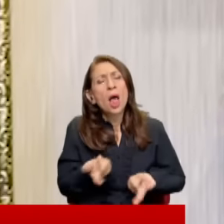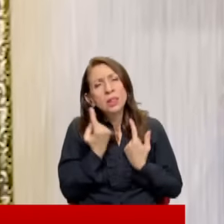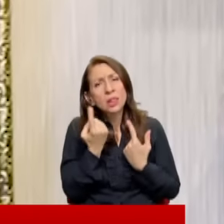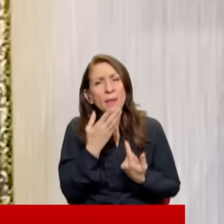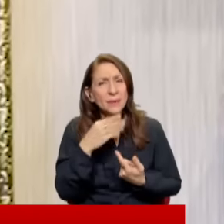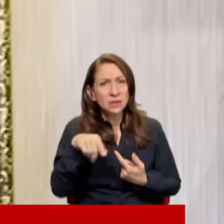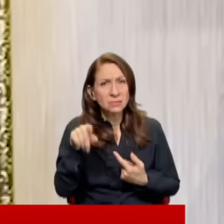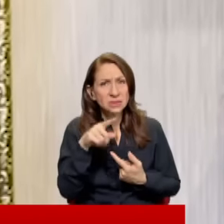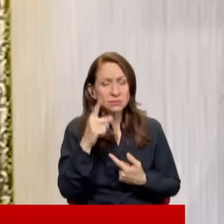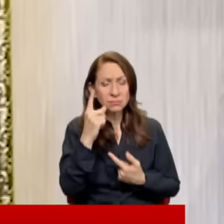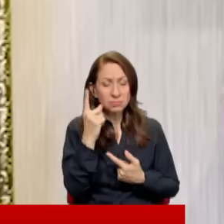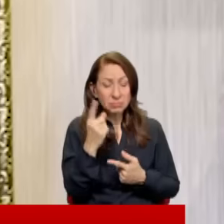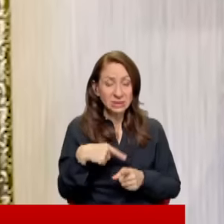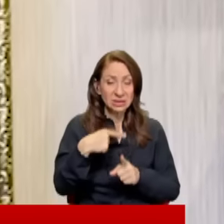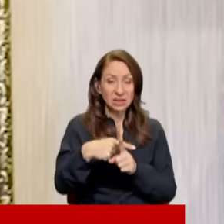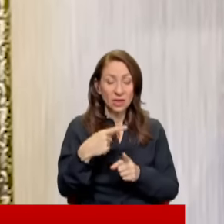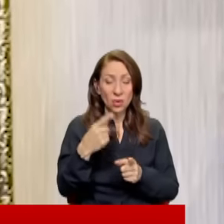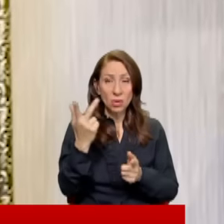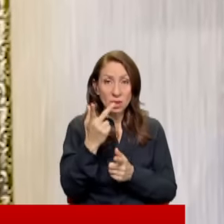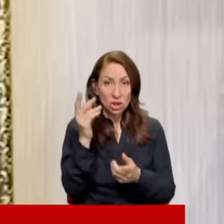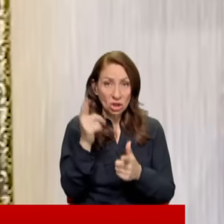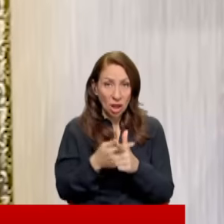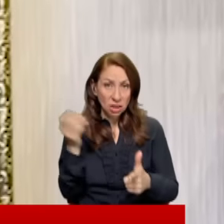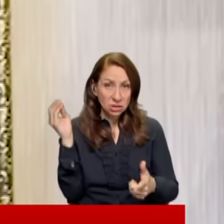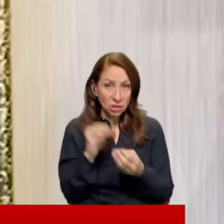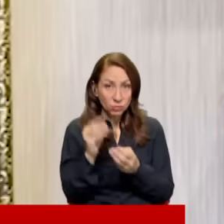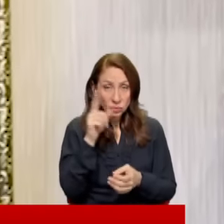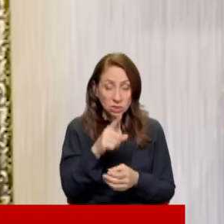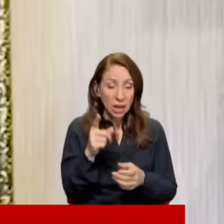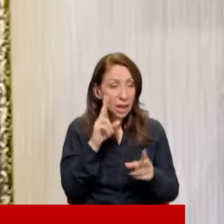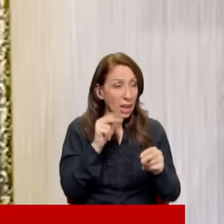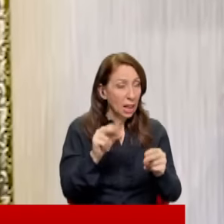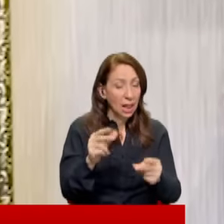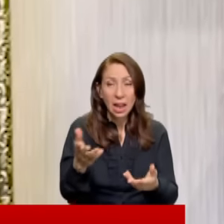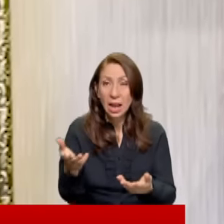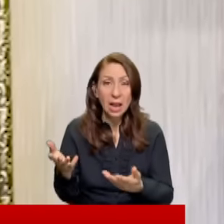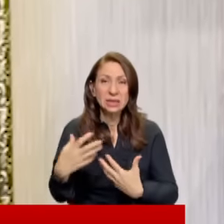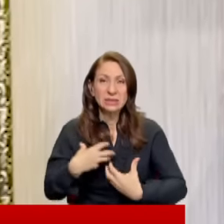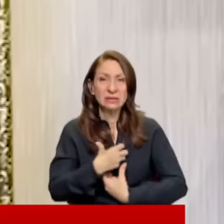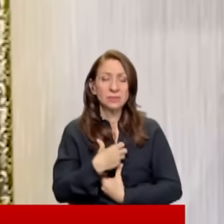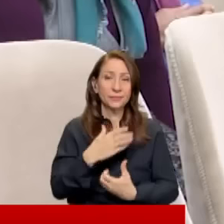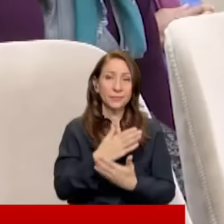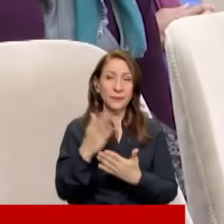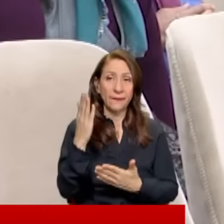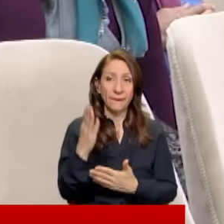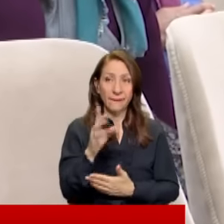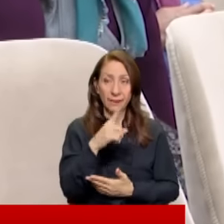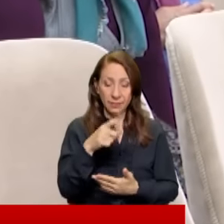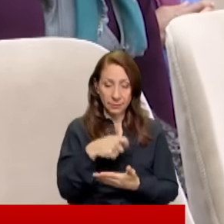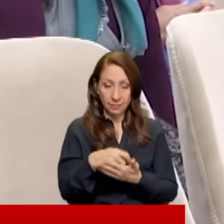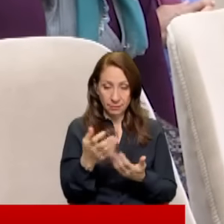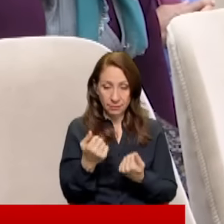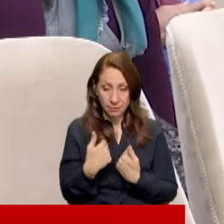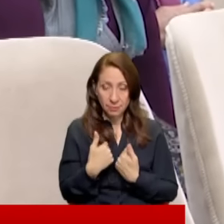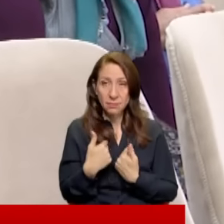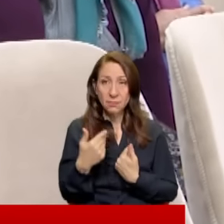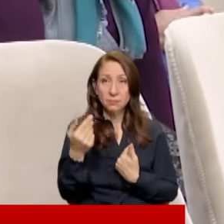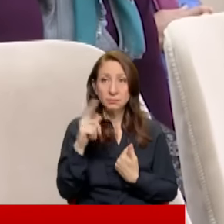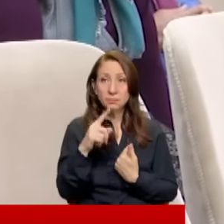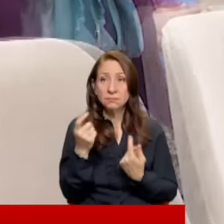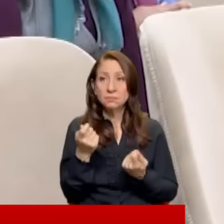emeklilerimiz Bir de faş kira artışlarından dolayı barınma kriziyle karşı karşıya kaldı maaş alıyorum başka